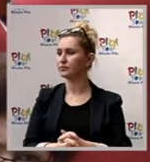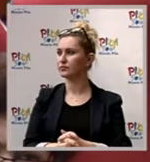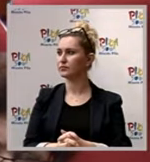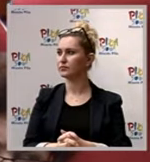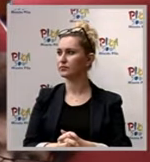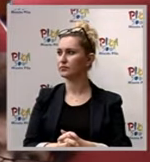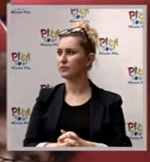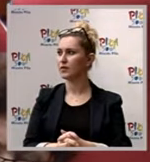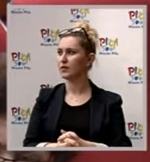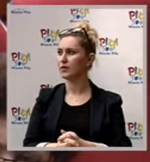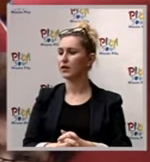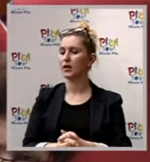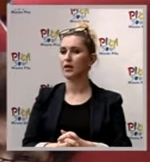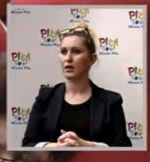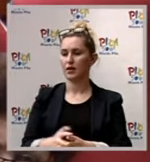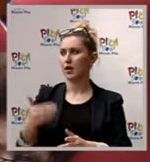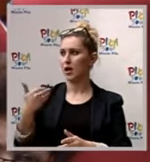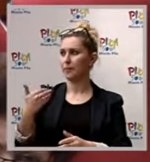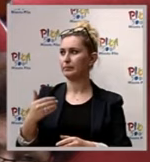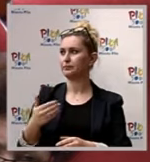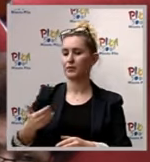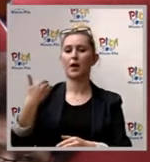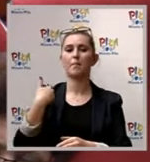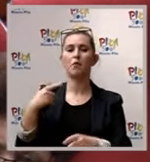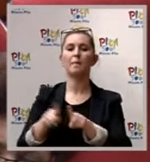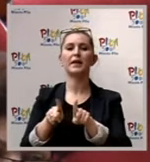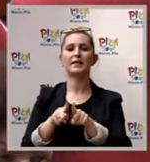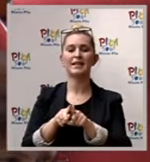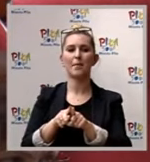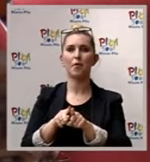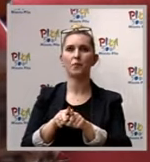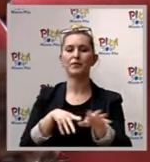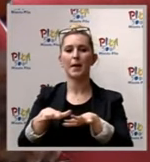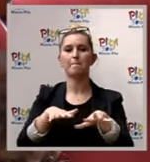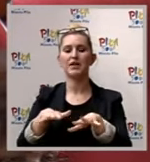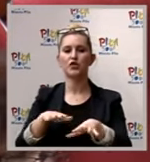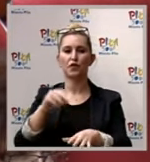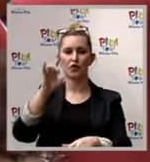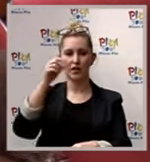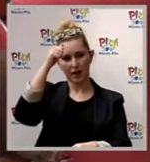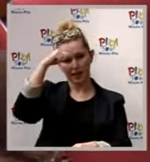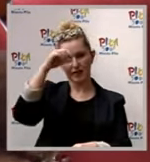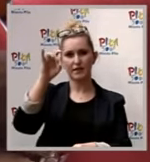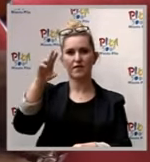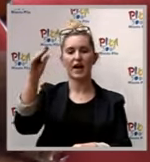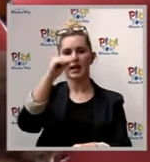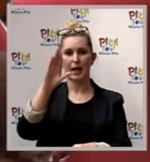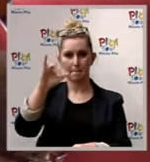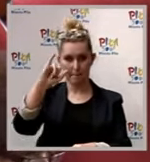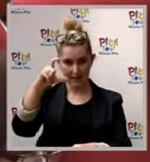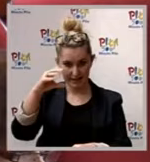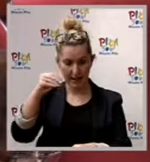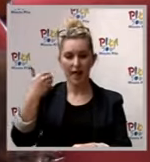w Gębicach, na zawodach regionalnych, w tych warcabach, byli ci chłopcy z